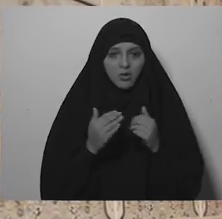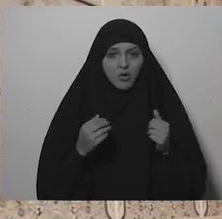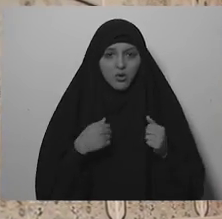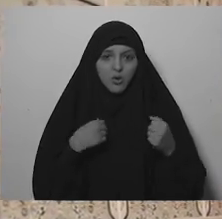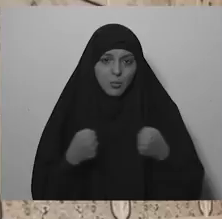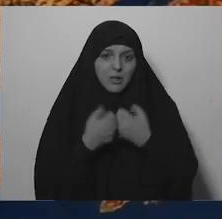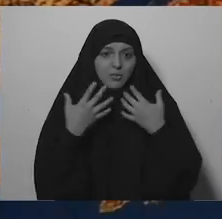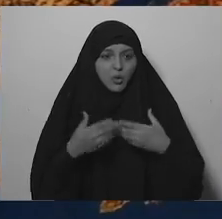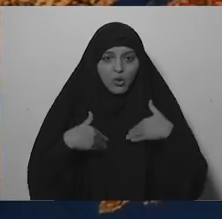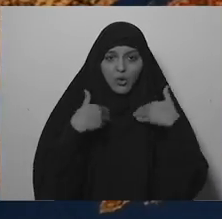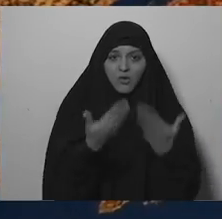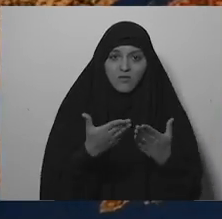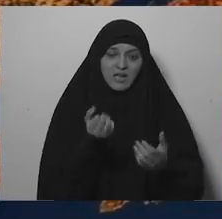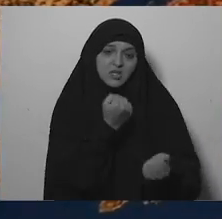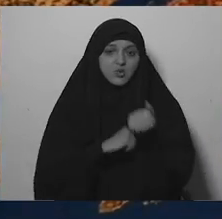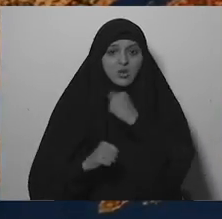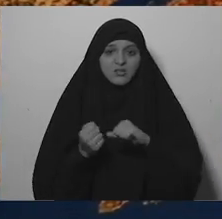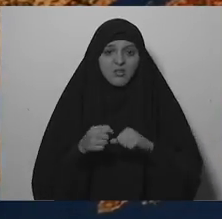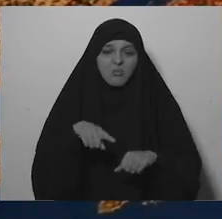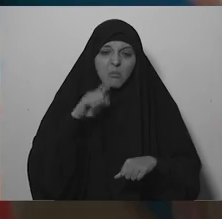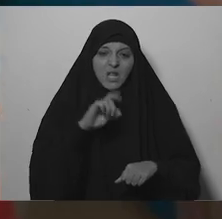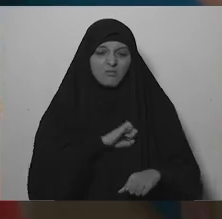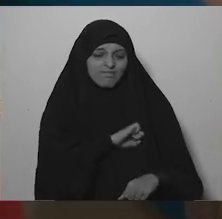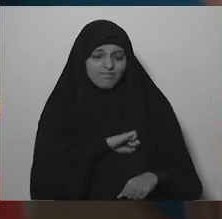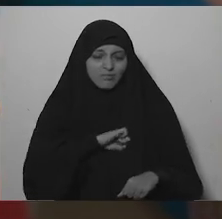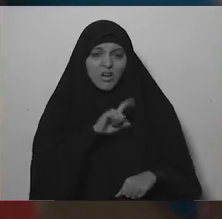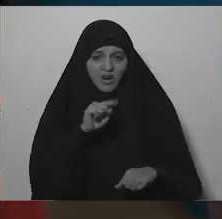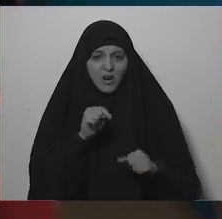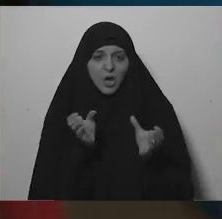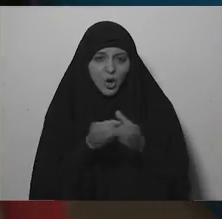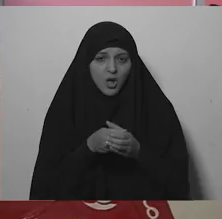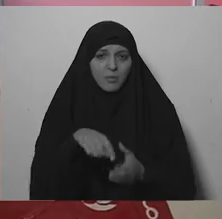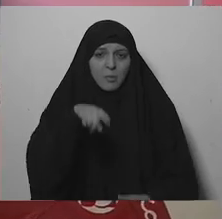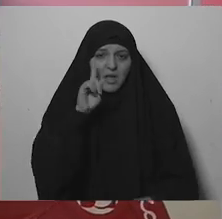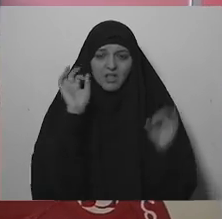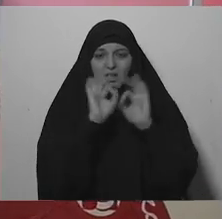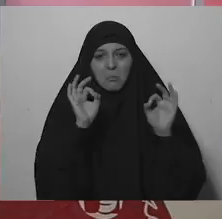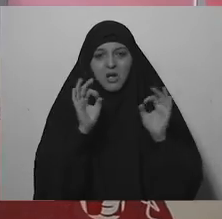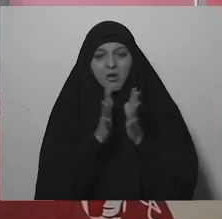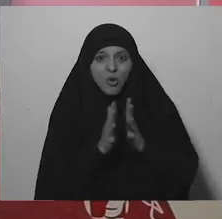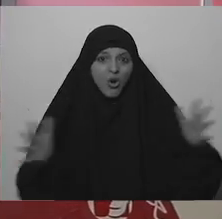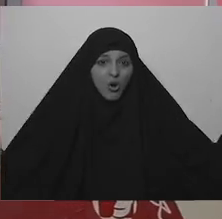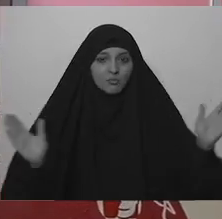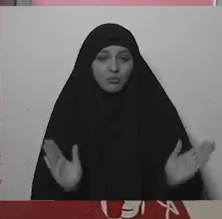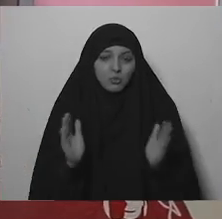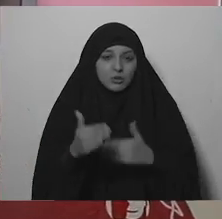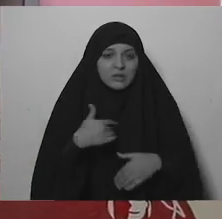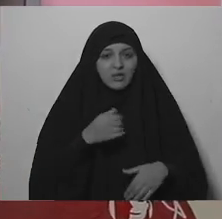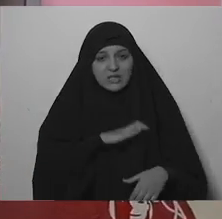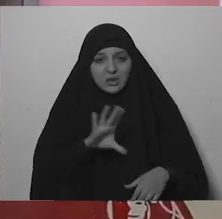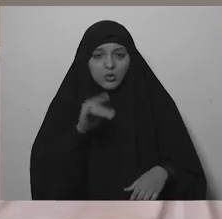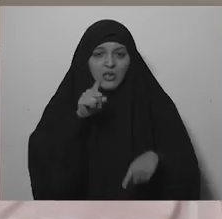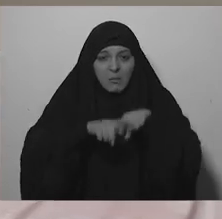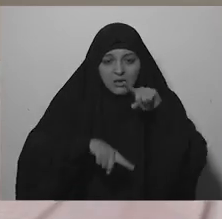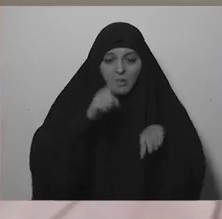taekwondo, et en même temps l'offrir à la rééducation. Malheureusement, on a un club, mais n'a pas assez spacieux pour essayer